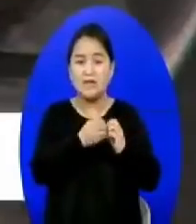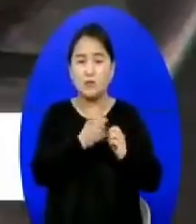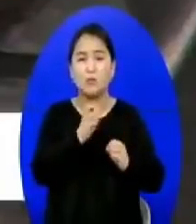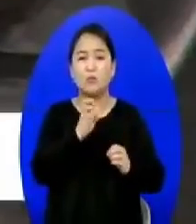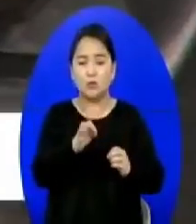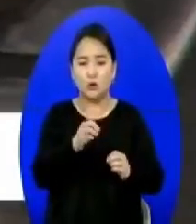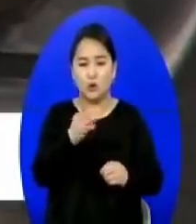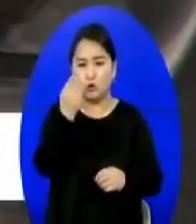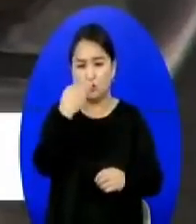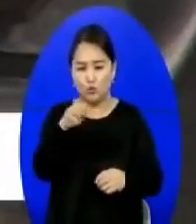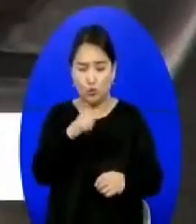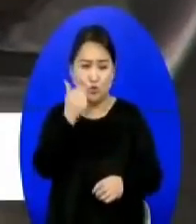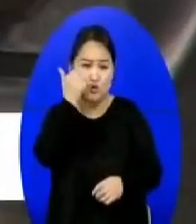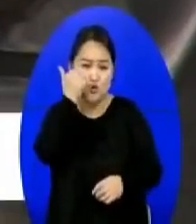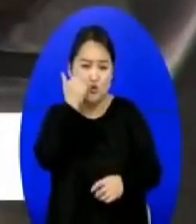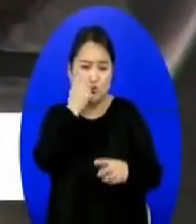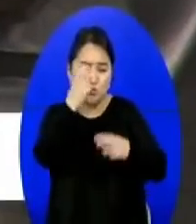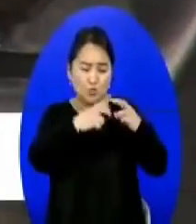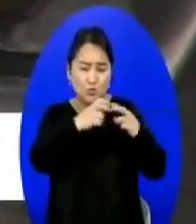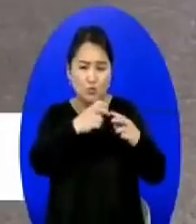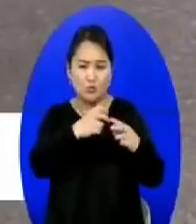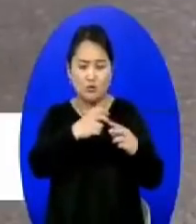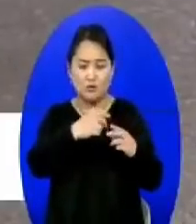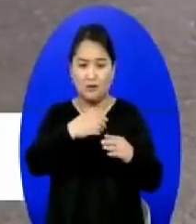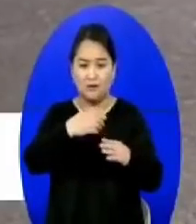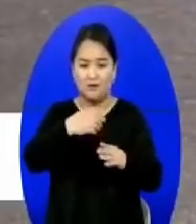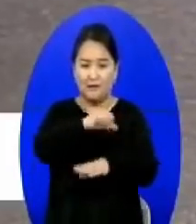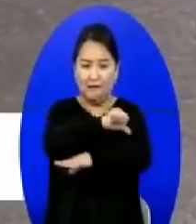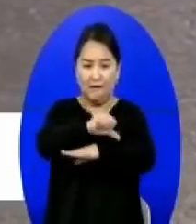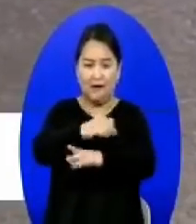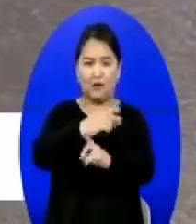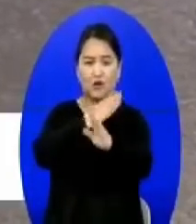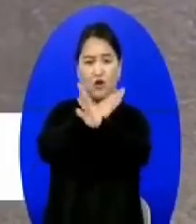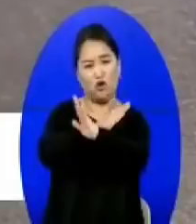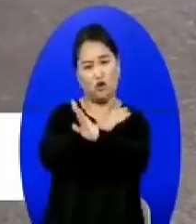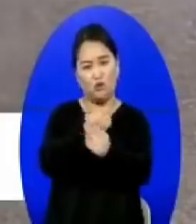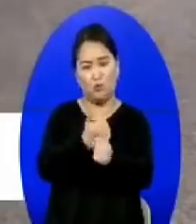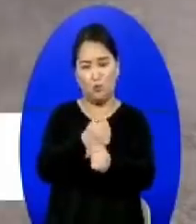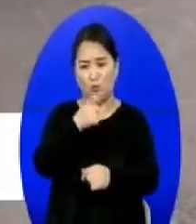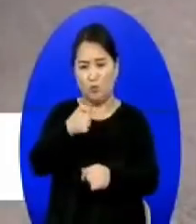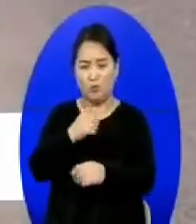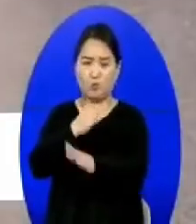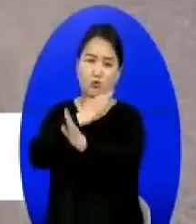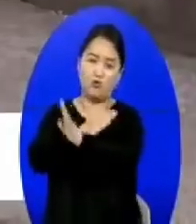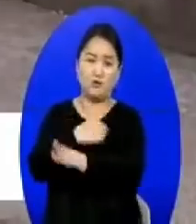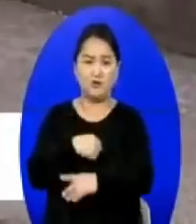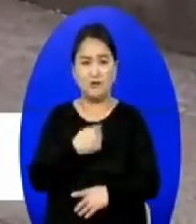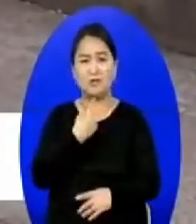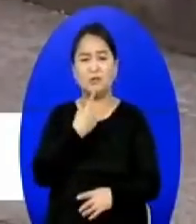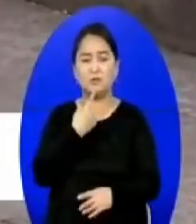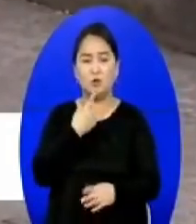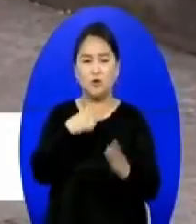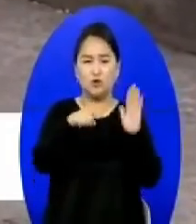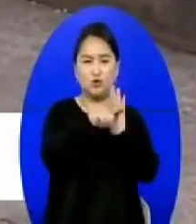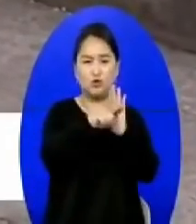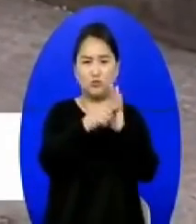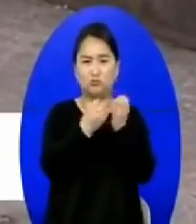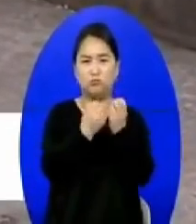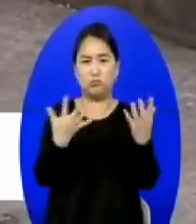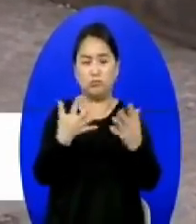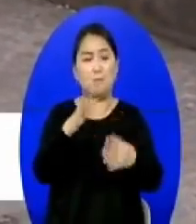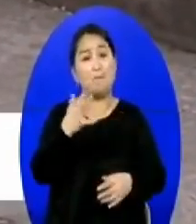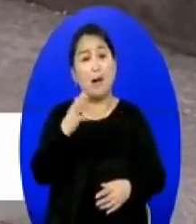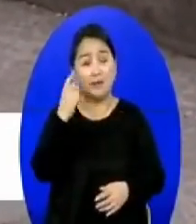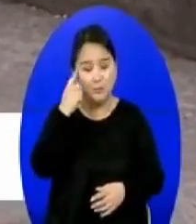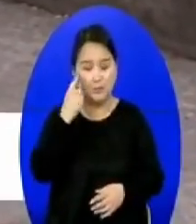одоо насжилт өндөртэй автомашиныг гайлдар оруулж ирэхгүй байх ч гэдэг юм уу гээд олон зөрчилдөөн бий болох учраас үүнээс сэргийлэх тодорхой хэмжээний бодлого юмс